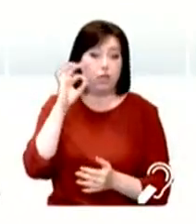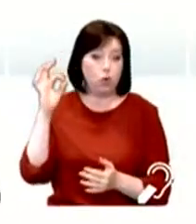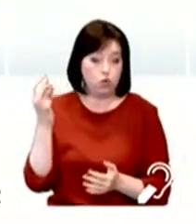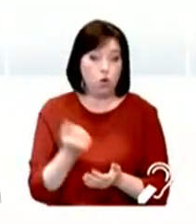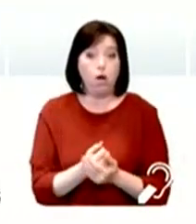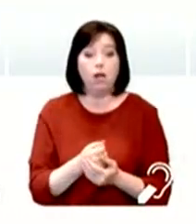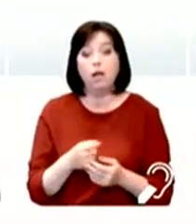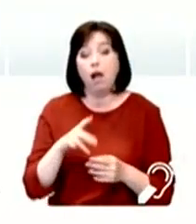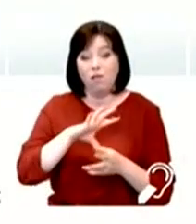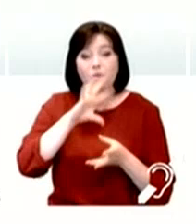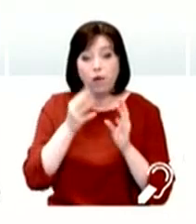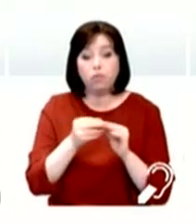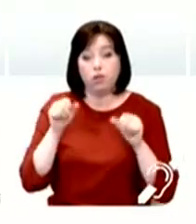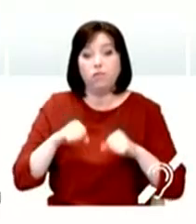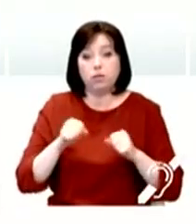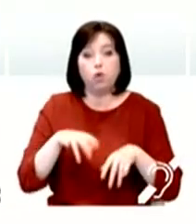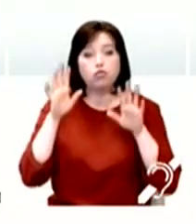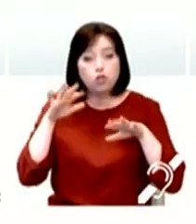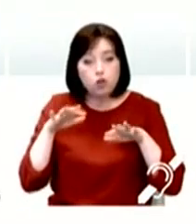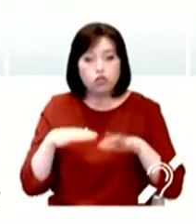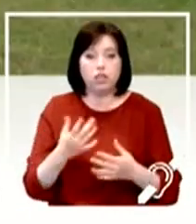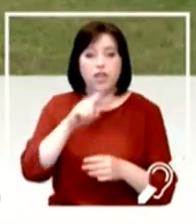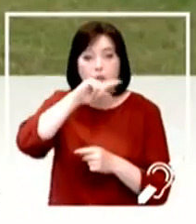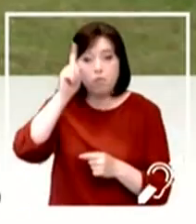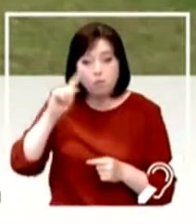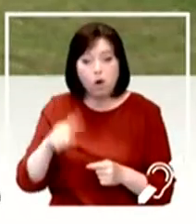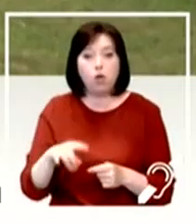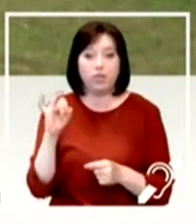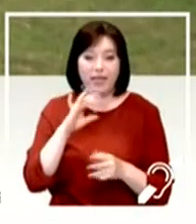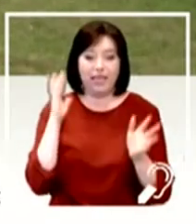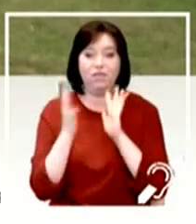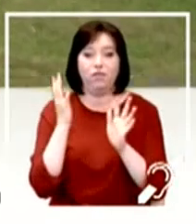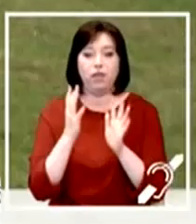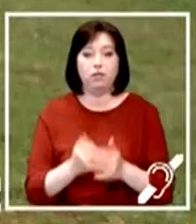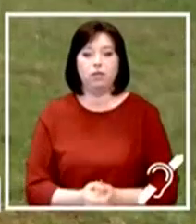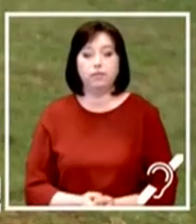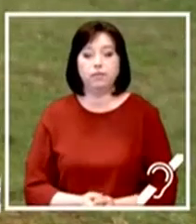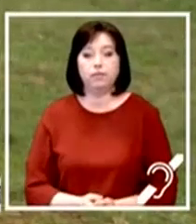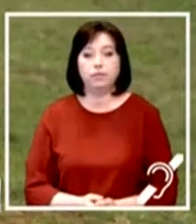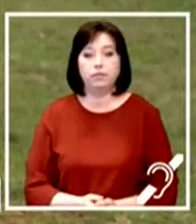22. Pe arii extinse sunt posibile ploi de scurtă durată cu descărcări electrice și vijelie.